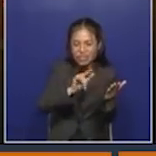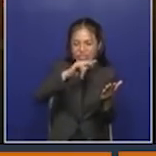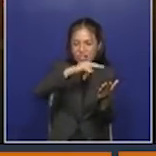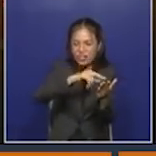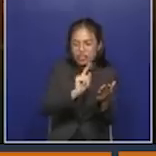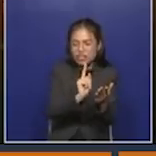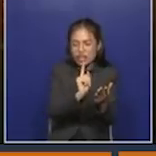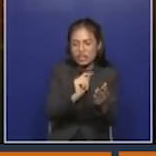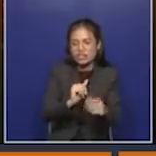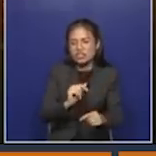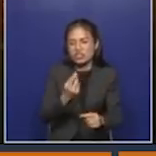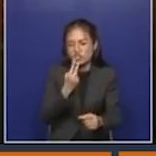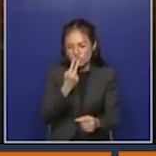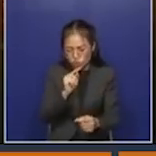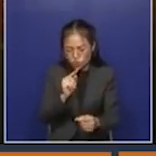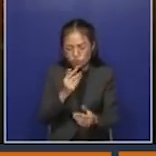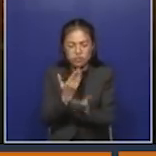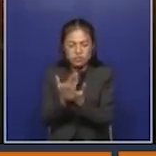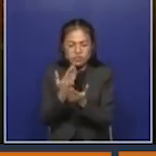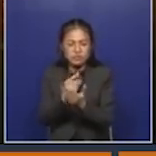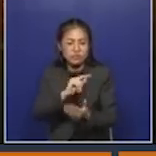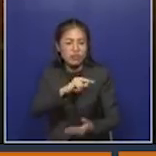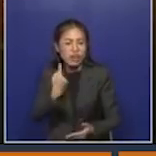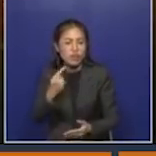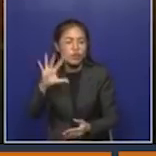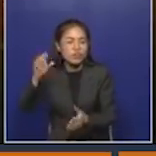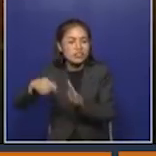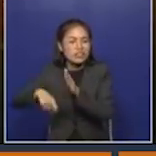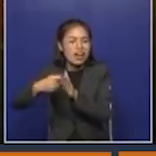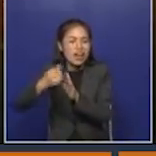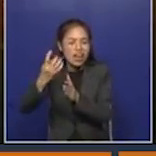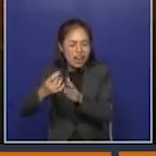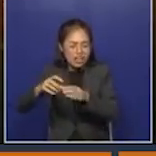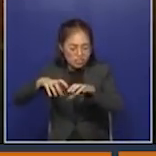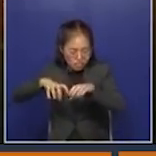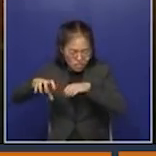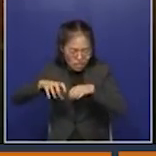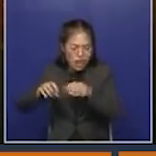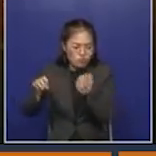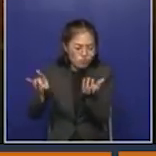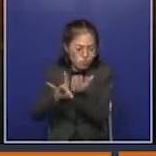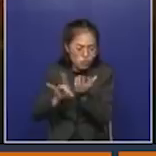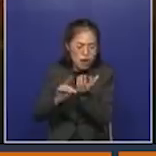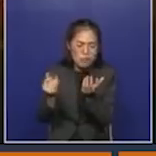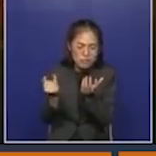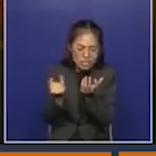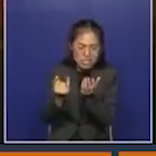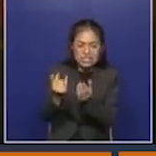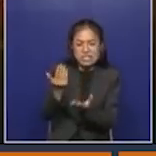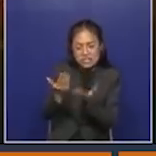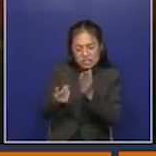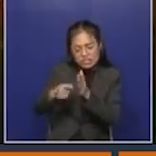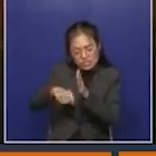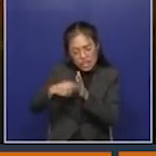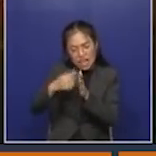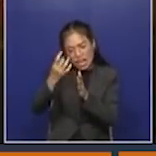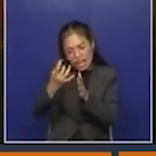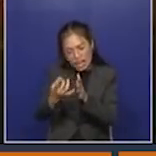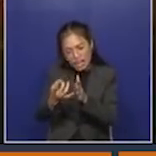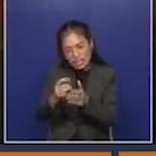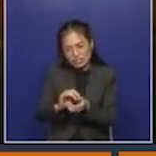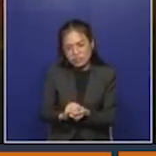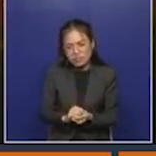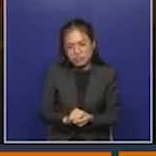ที่สารสนามบินขาดทุนนั้นเป็นเพราะเป็นการบริหารงานที่ไร้ประสิทธิภาพหรือเป็นเพราะต้องมีการ